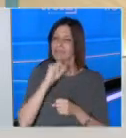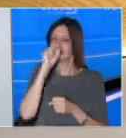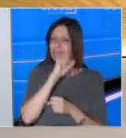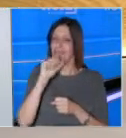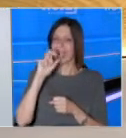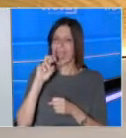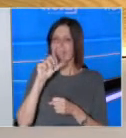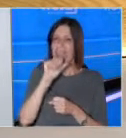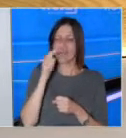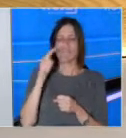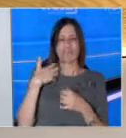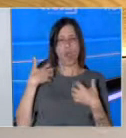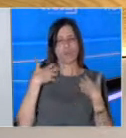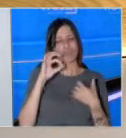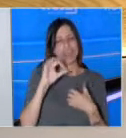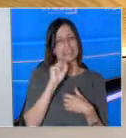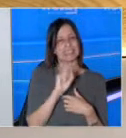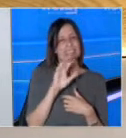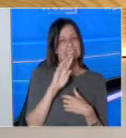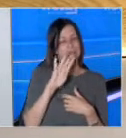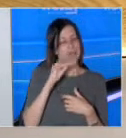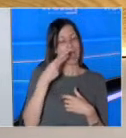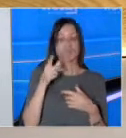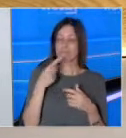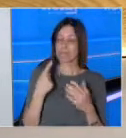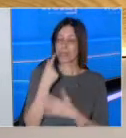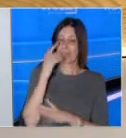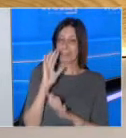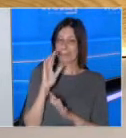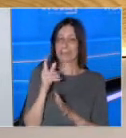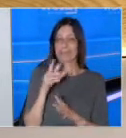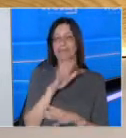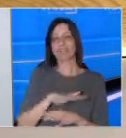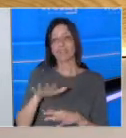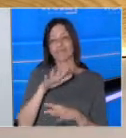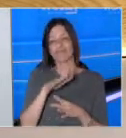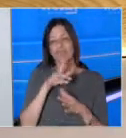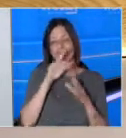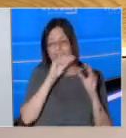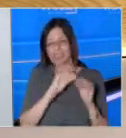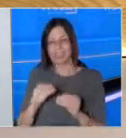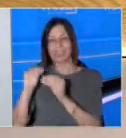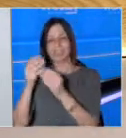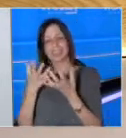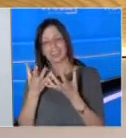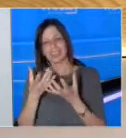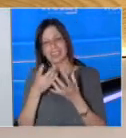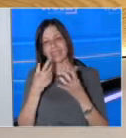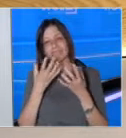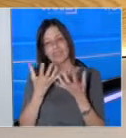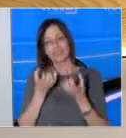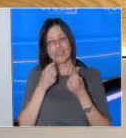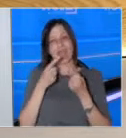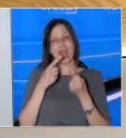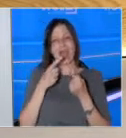סרביה. זה באמת היה מדהים. אין ספק שהרשת נשבה לאירוע הזה, כמו שאמרנו, אולי באמת